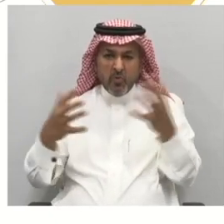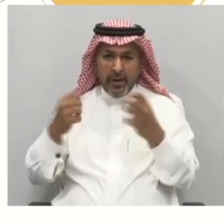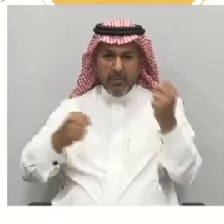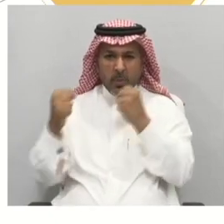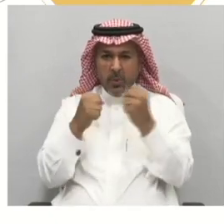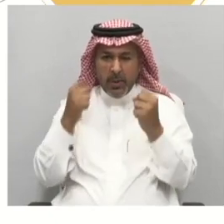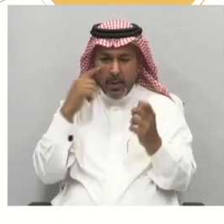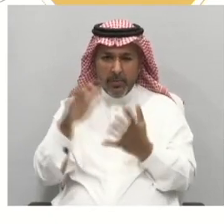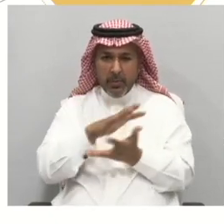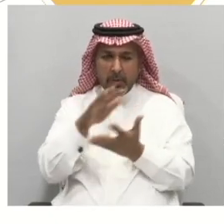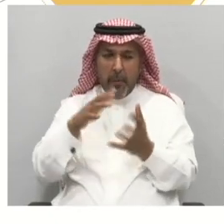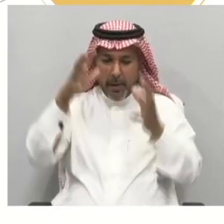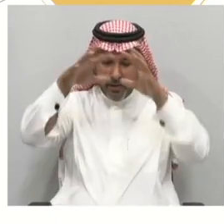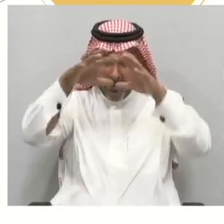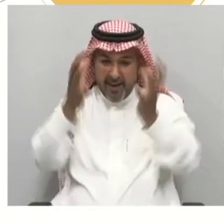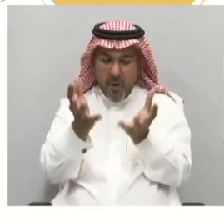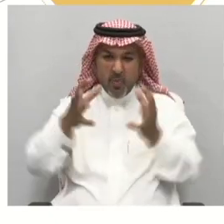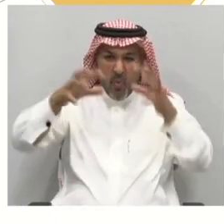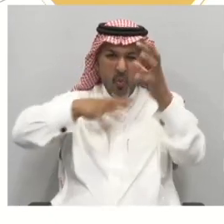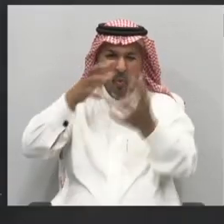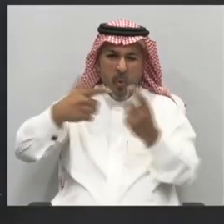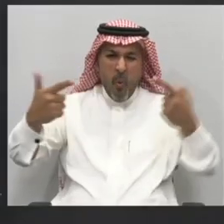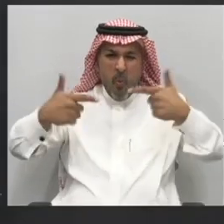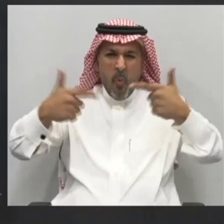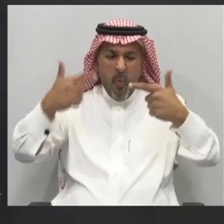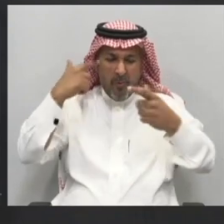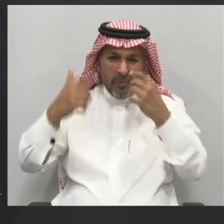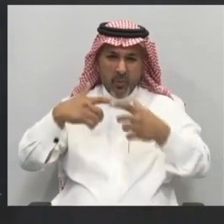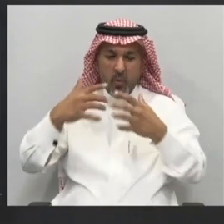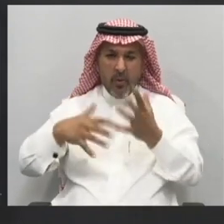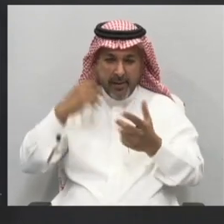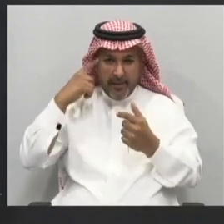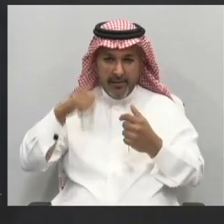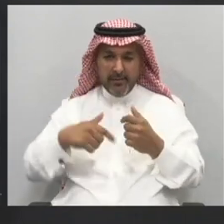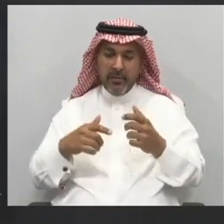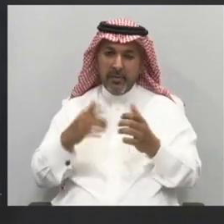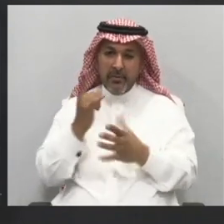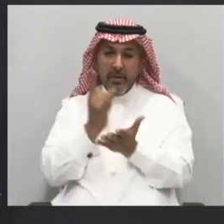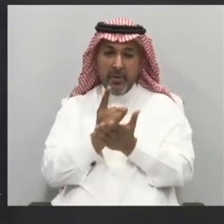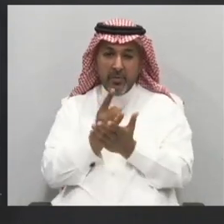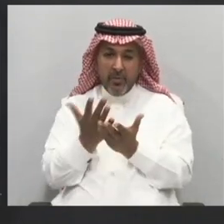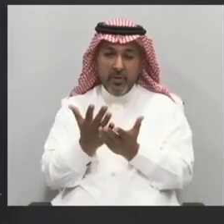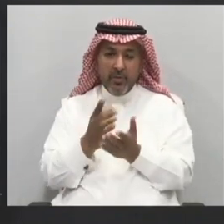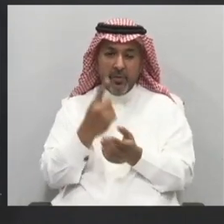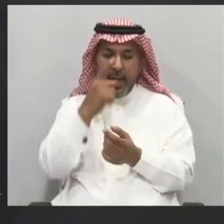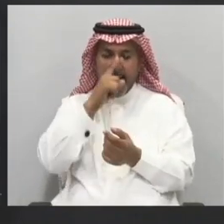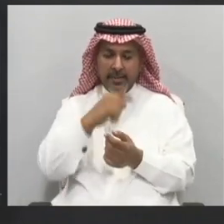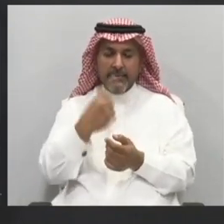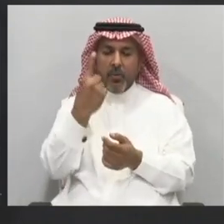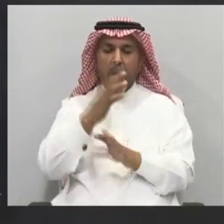دمار يصيب الارض ويصيب العالم كله وهذا امر ممتنع كما نشاهده في هذا الكون